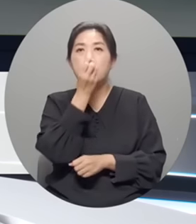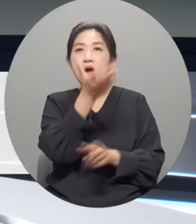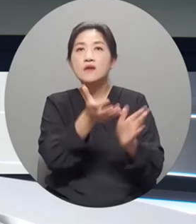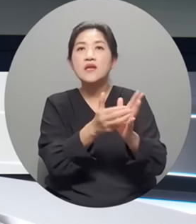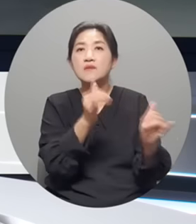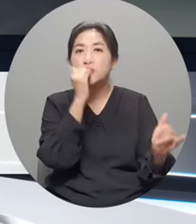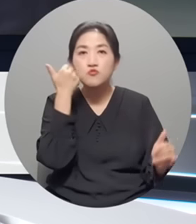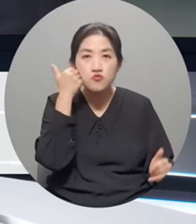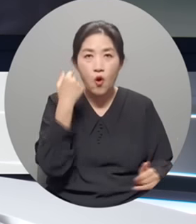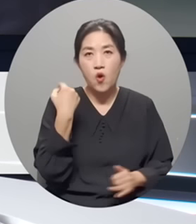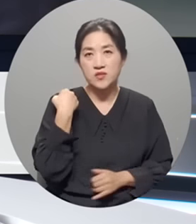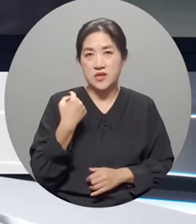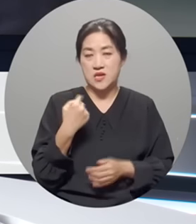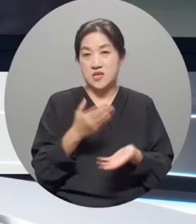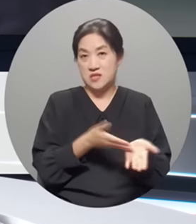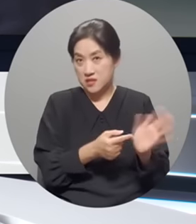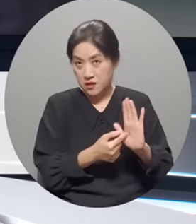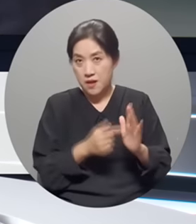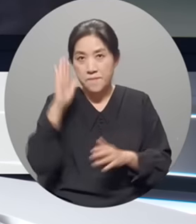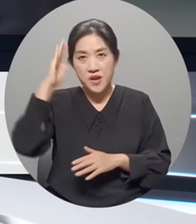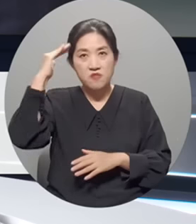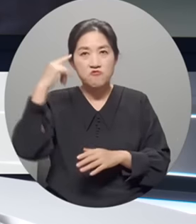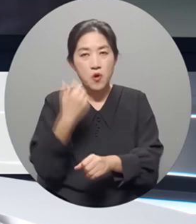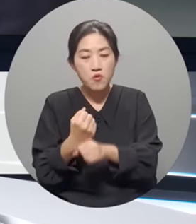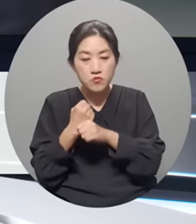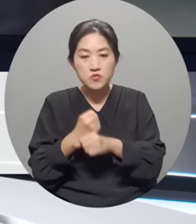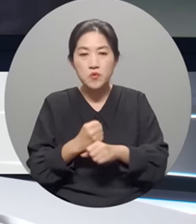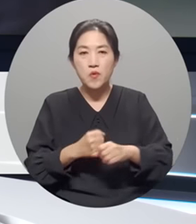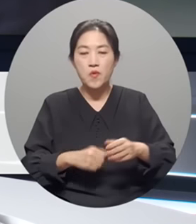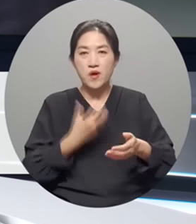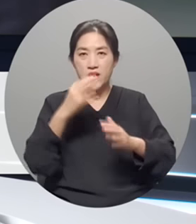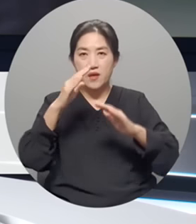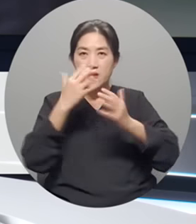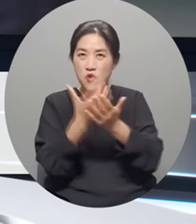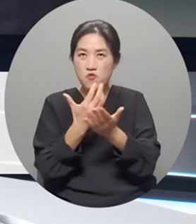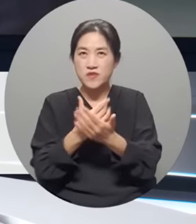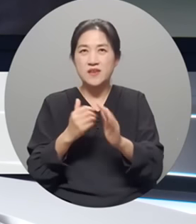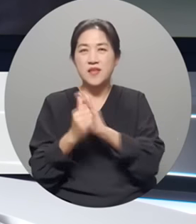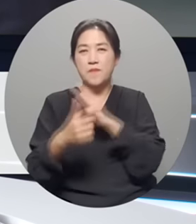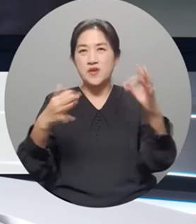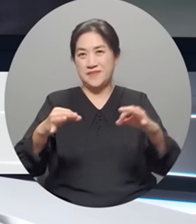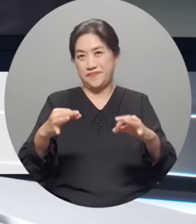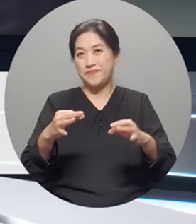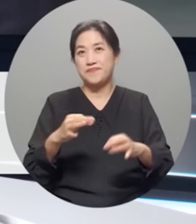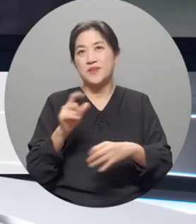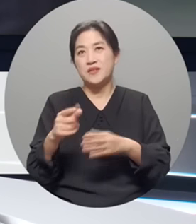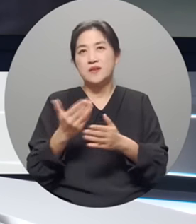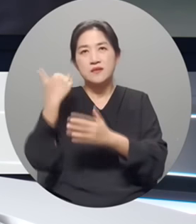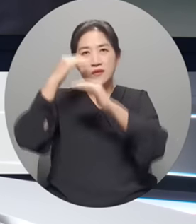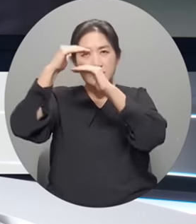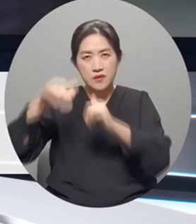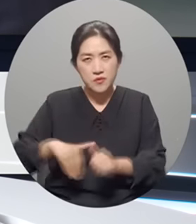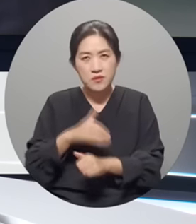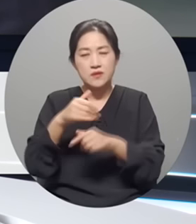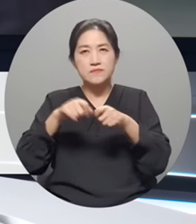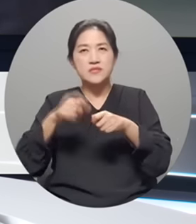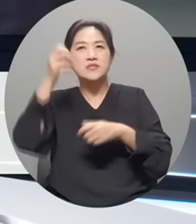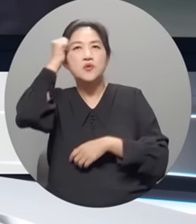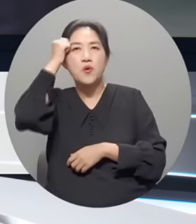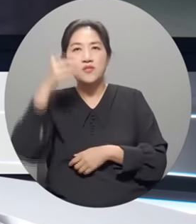보도해드린 미래한국연구소 등기상 대표인 김태열 소장인데요. 김 소장은 당시 상황을 구체적으로 기억하고 있었고